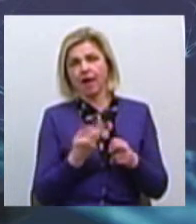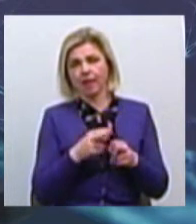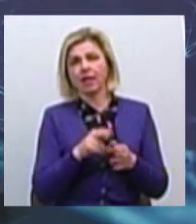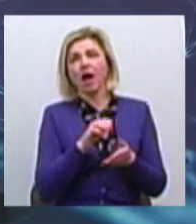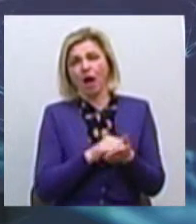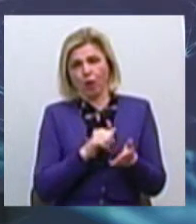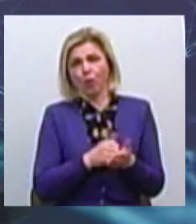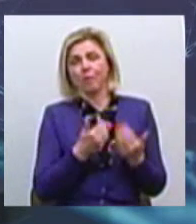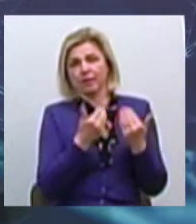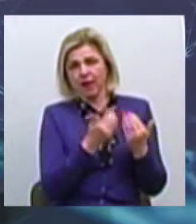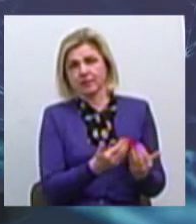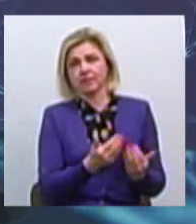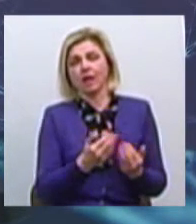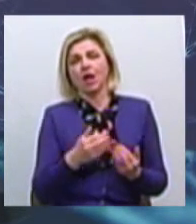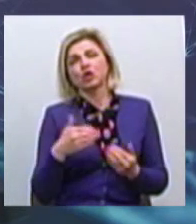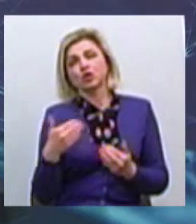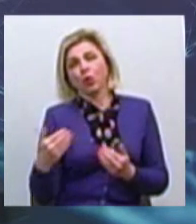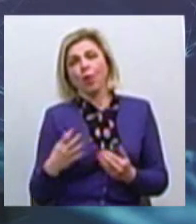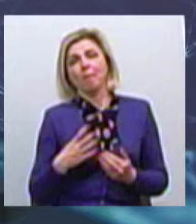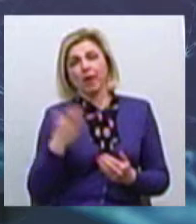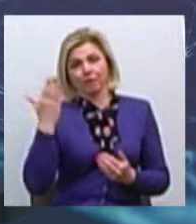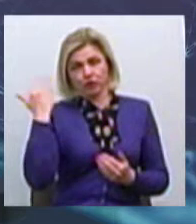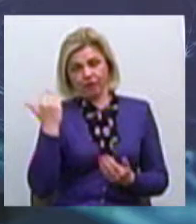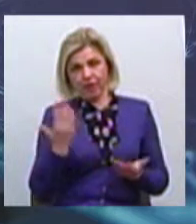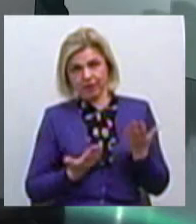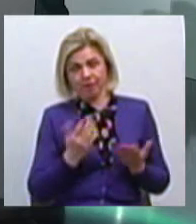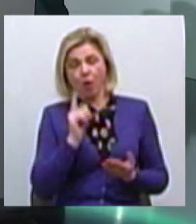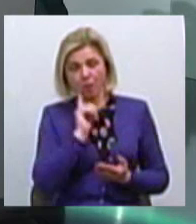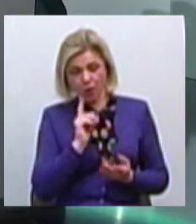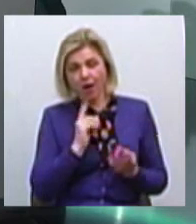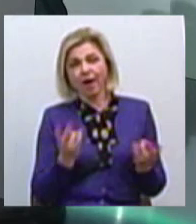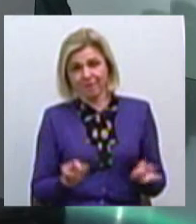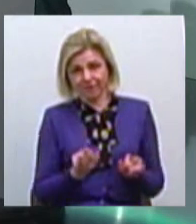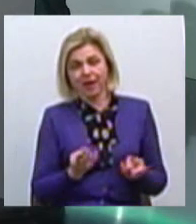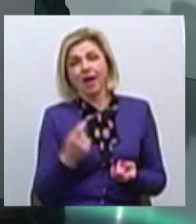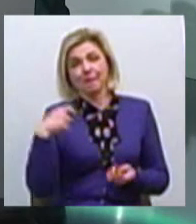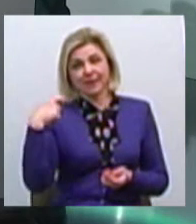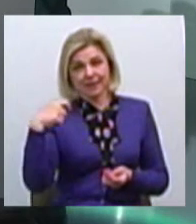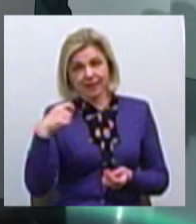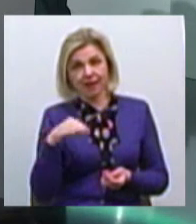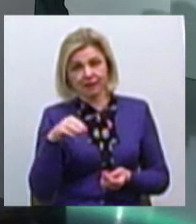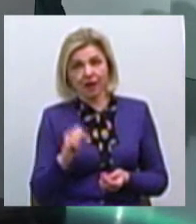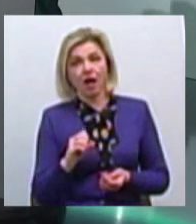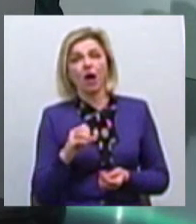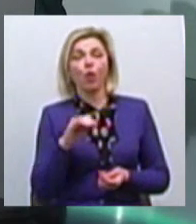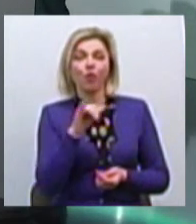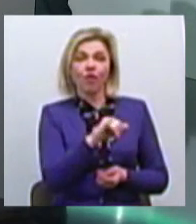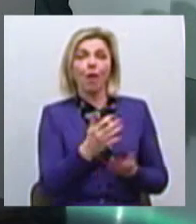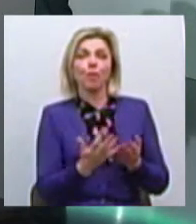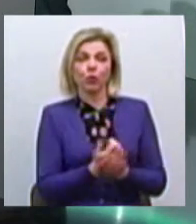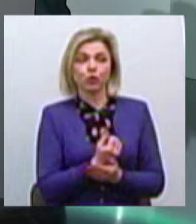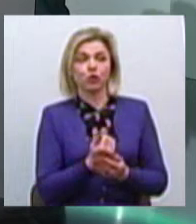сторонників бывшего уже, наверное, или пока еще действующего президента. То есть у вас получилось, в